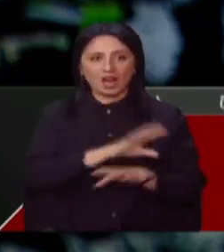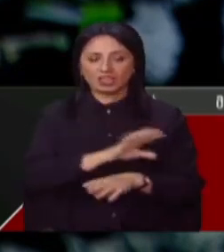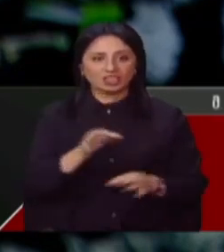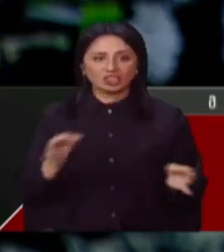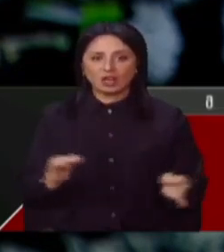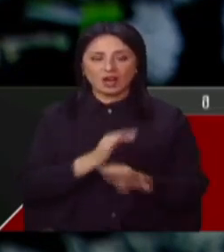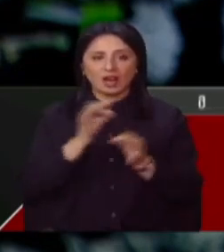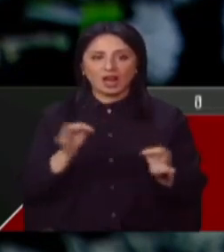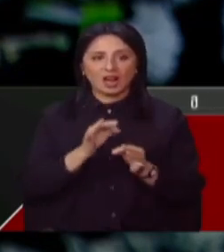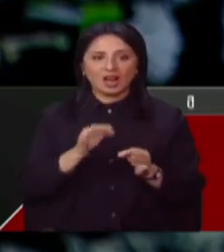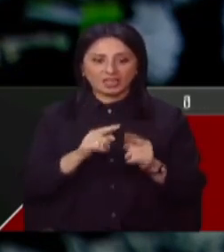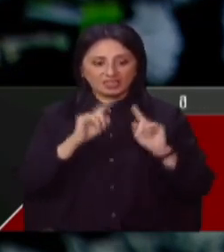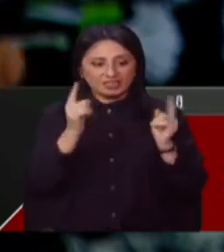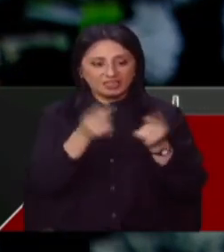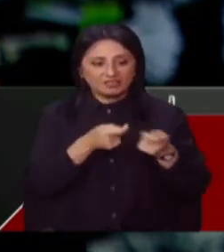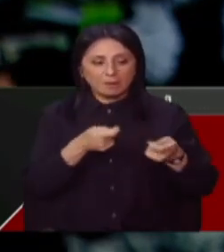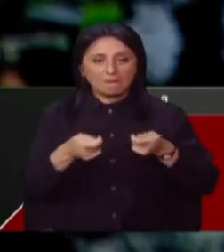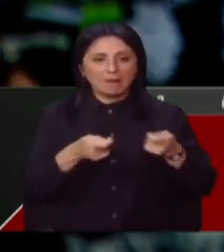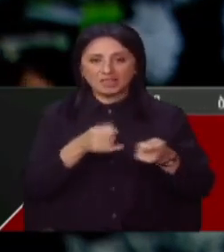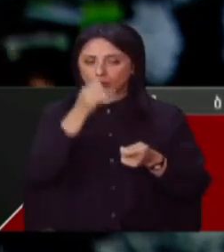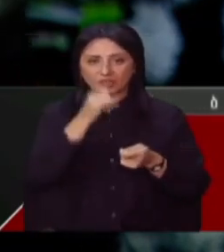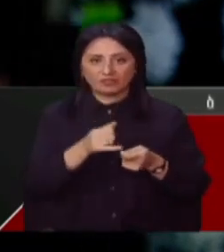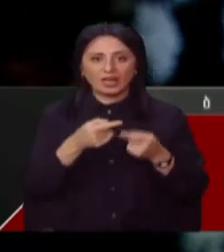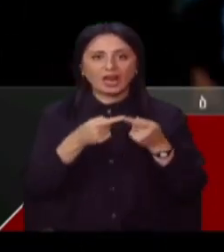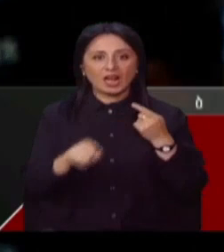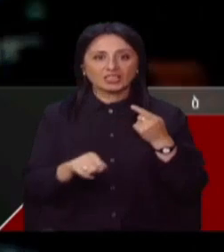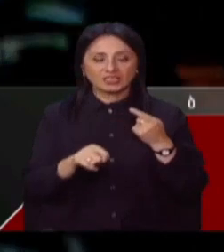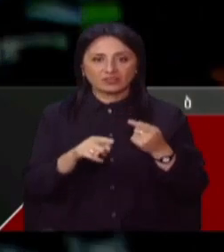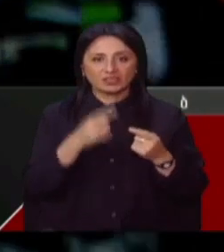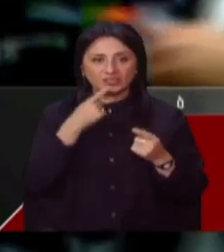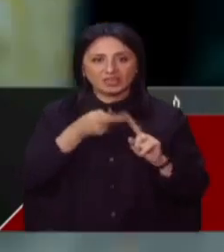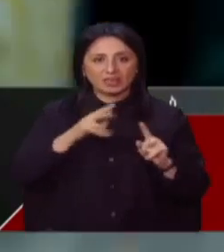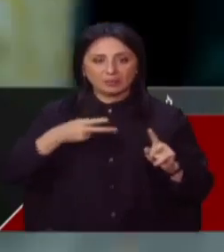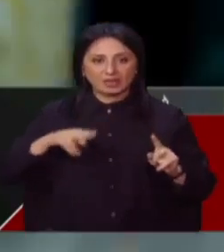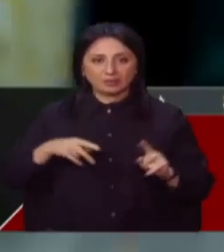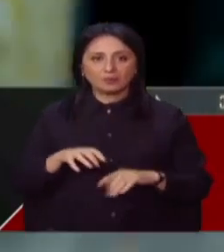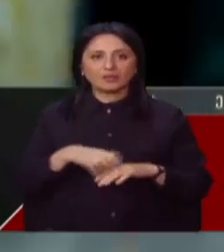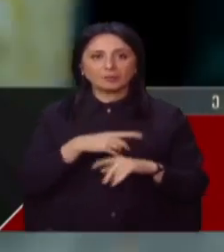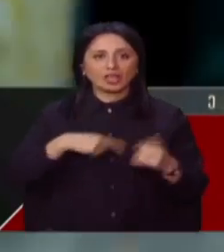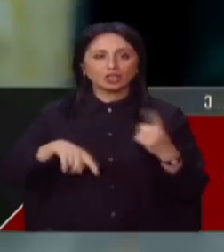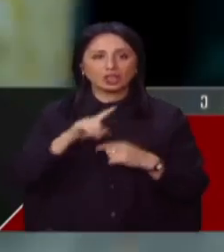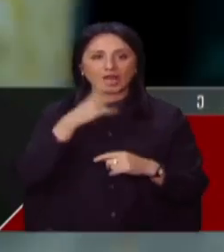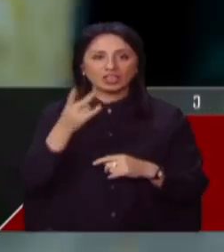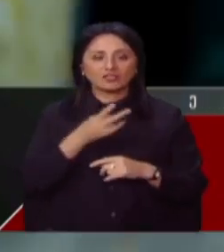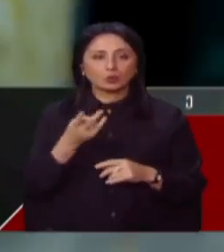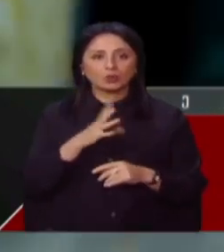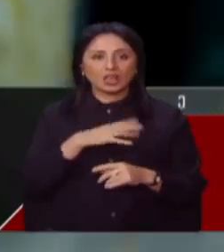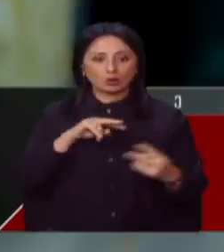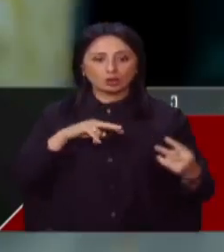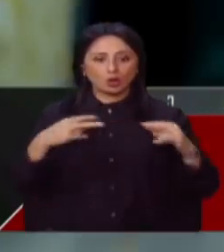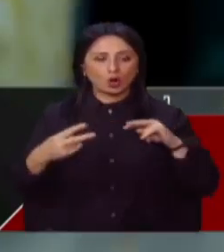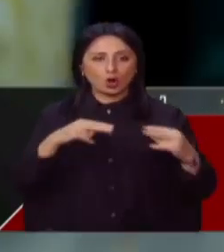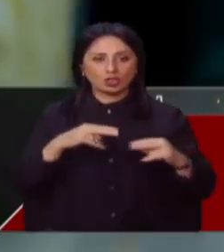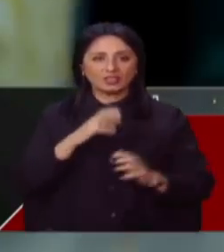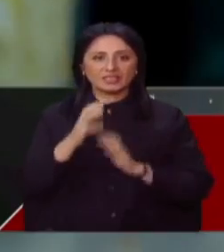დარჩება არანაირი სივრცე მანიპულაციისთვის ან განსხვავებული ინტერპრეტაციისთვის. პარტიებს შორის, რა თქმა უნდა, უნდა იყოს